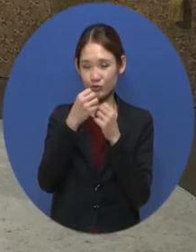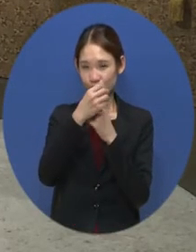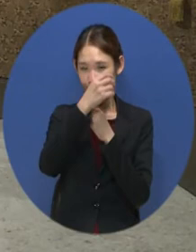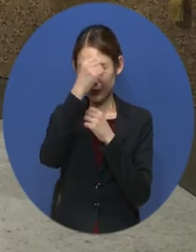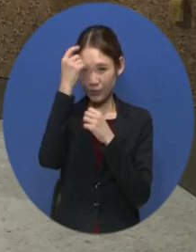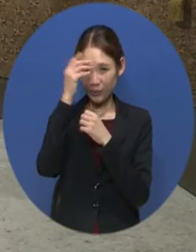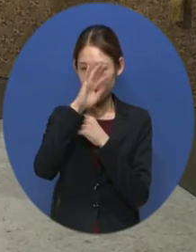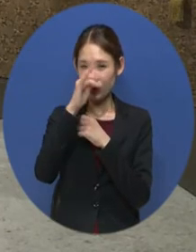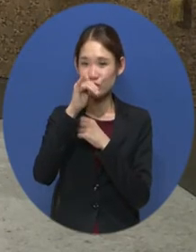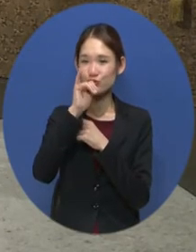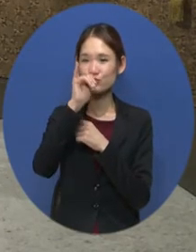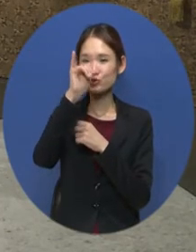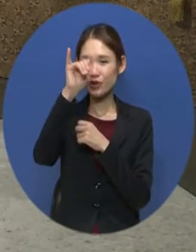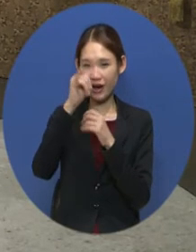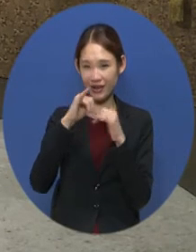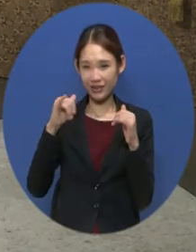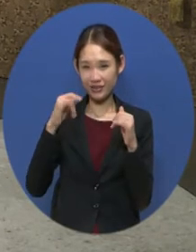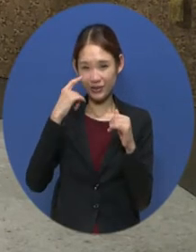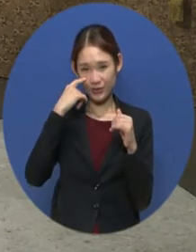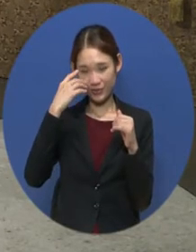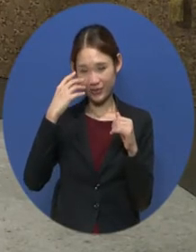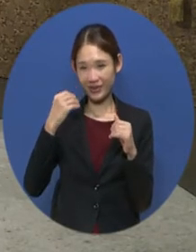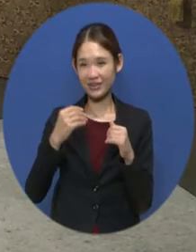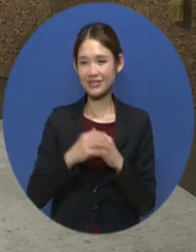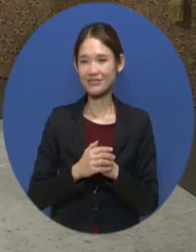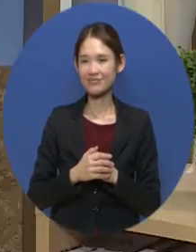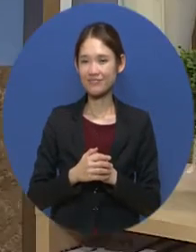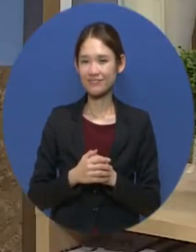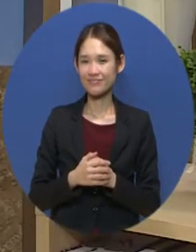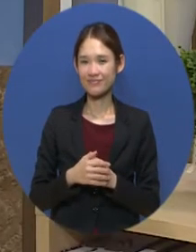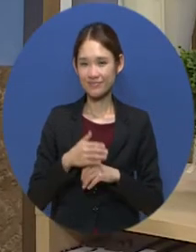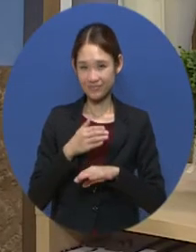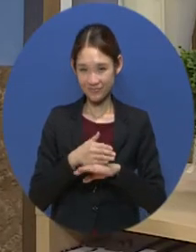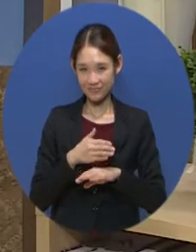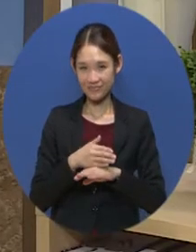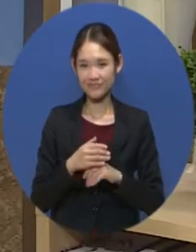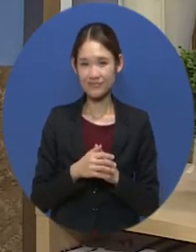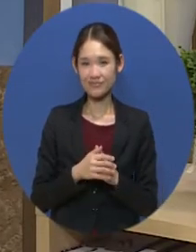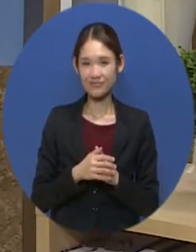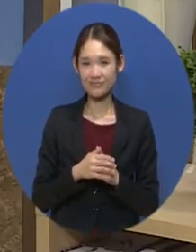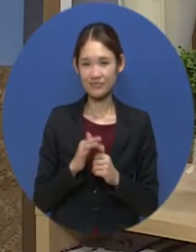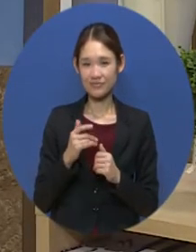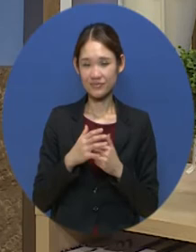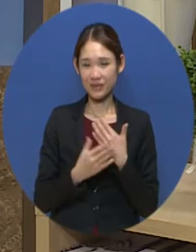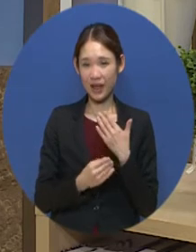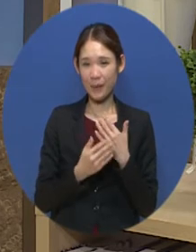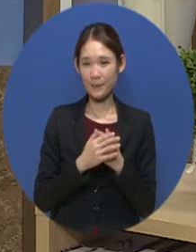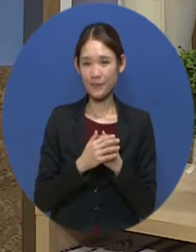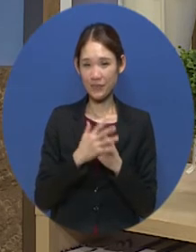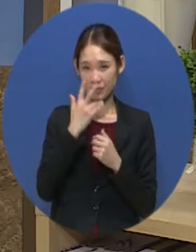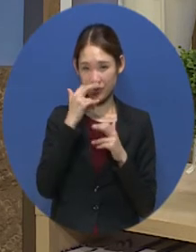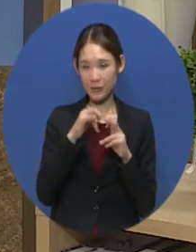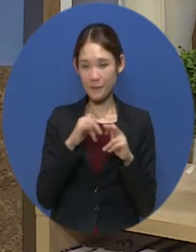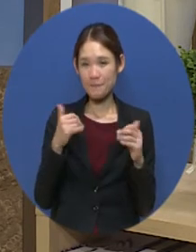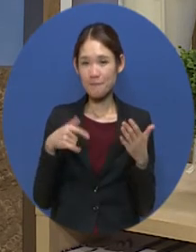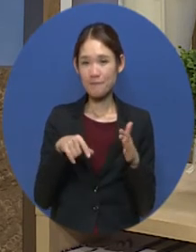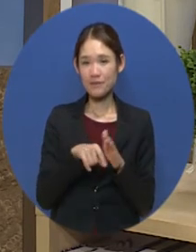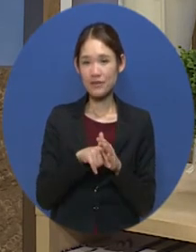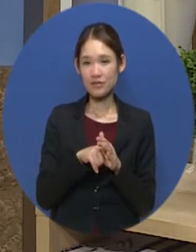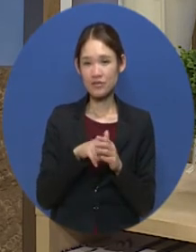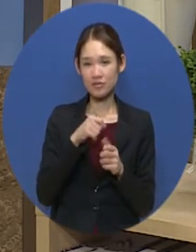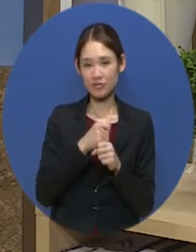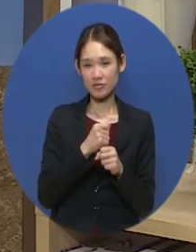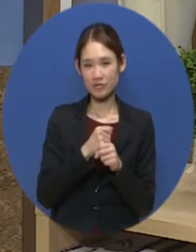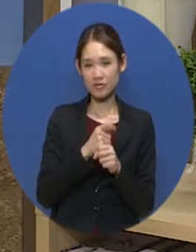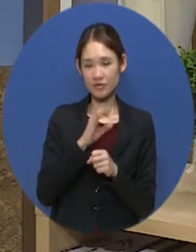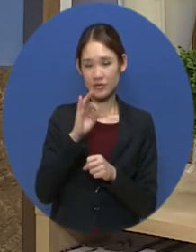되게 멋진 훌륭하신 분처럼 보이시네요. 감사합니다. 그러니까 이 헬스모아라는 어플이 네. 물론